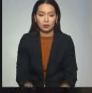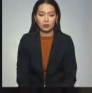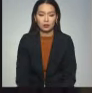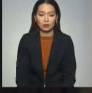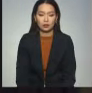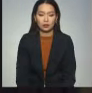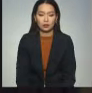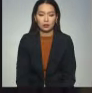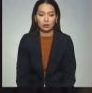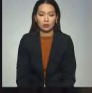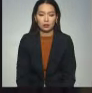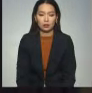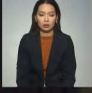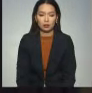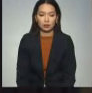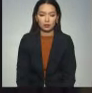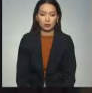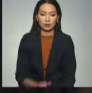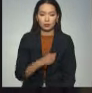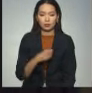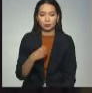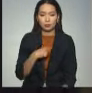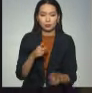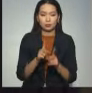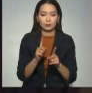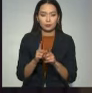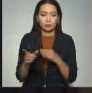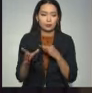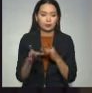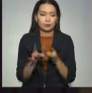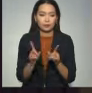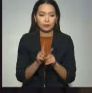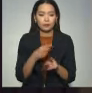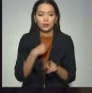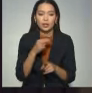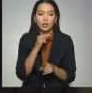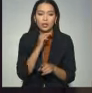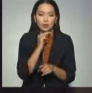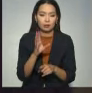болды. Сонымен алысып жүріп, өзімнің ащы суға қалай тәуелді болғанымды байқамай қалдым.